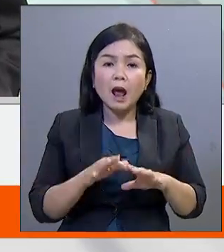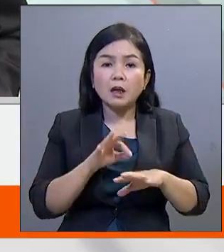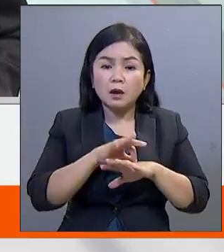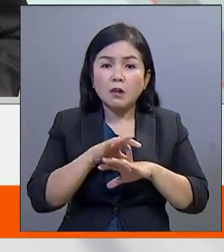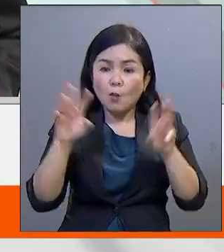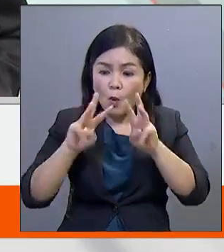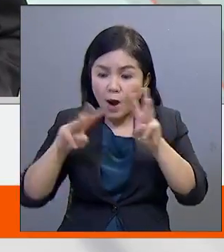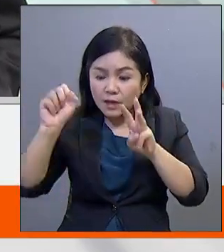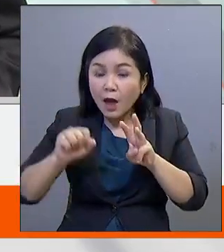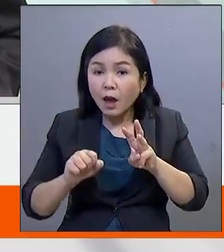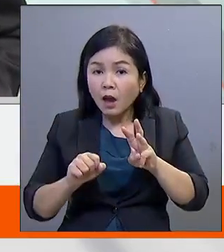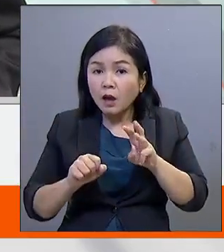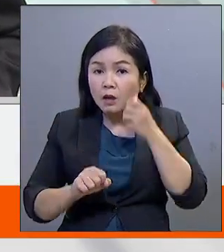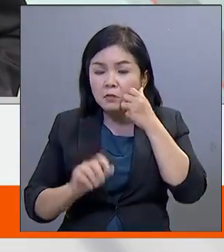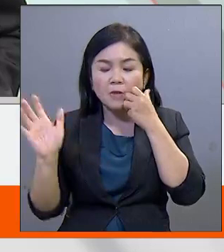มัน่ปล